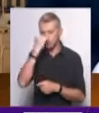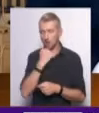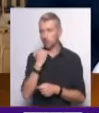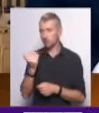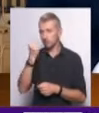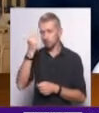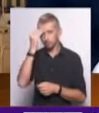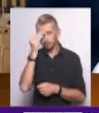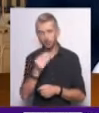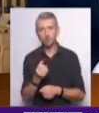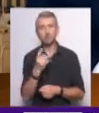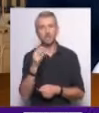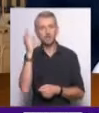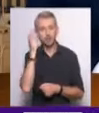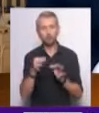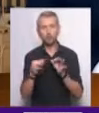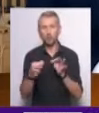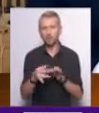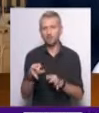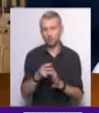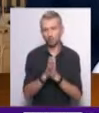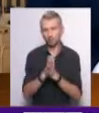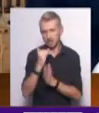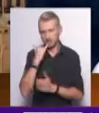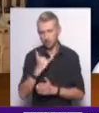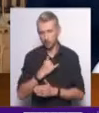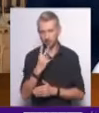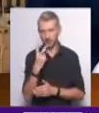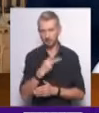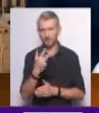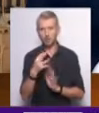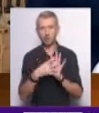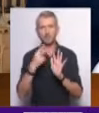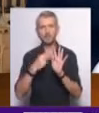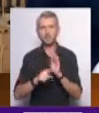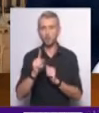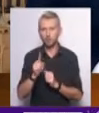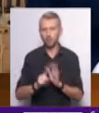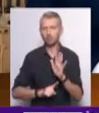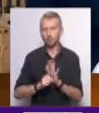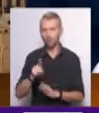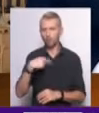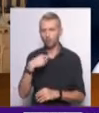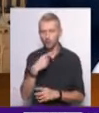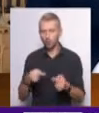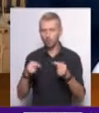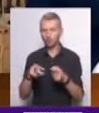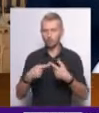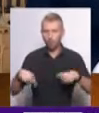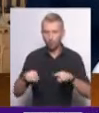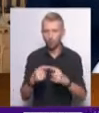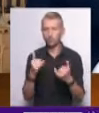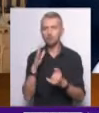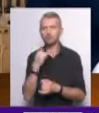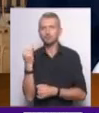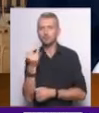точку зору. Я ще раз хочу нагадати, Солом'янський район, будь ласка, долучайтеся, 223-0081. Почнемо говорити конкретно вже по округу. Зараз будемо